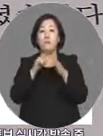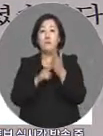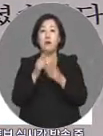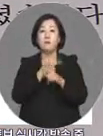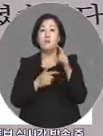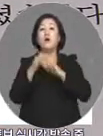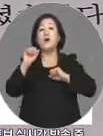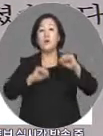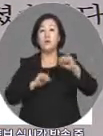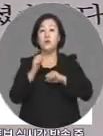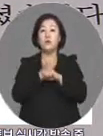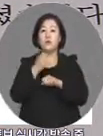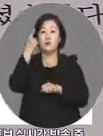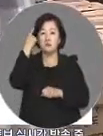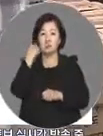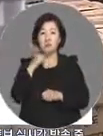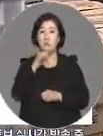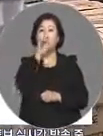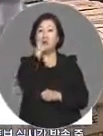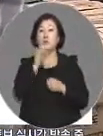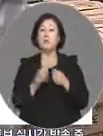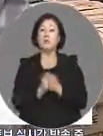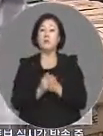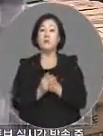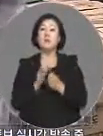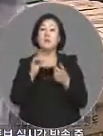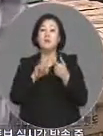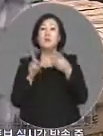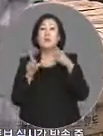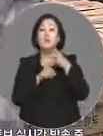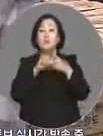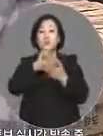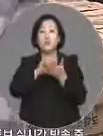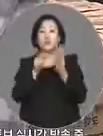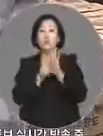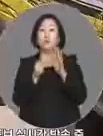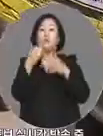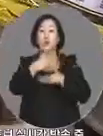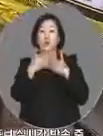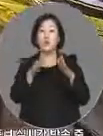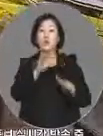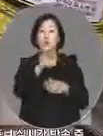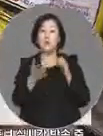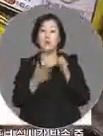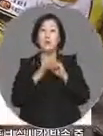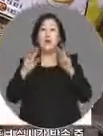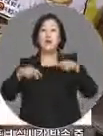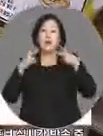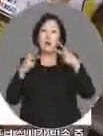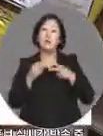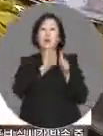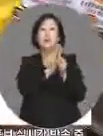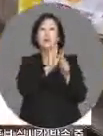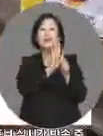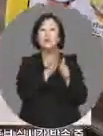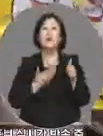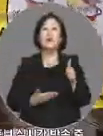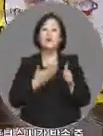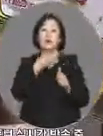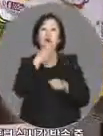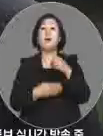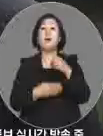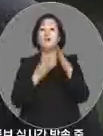실천을 통해서 애들 느꼈으면 하는 바람을. 이맘때면 푸드뱅크 창고를 메우는 아이들의 라면 기부는 벌써 4년째 이어지고